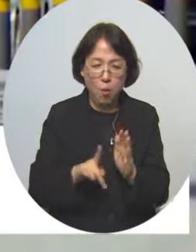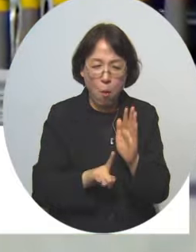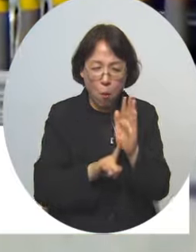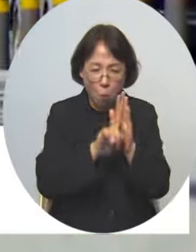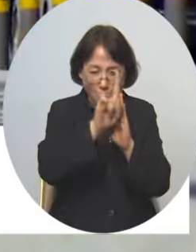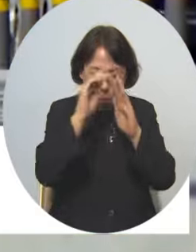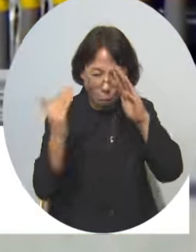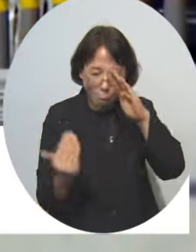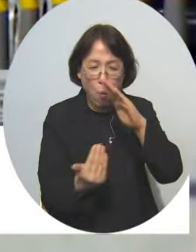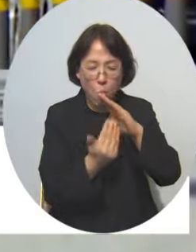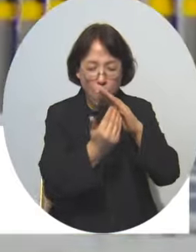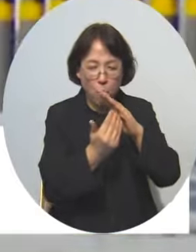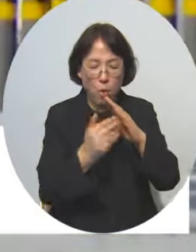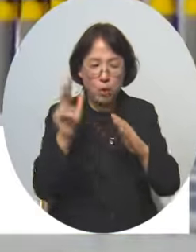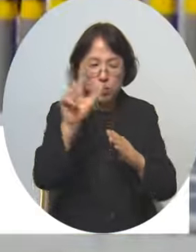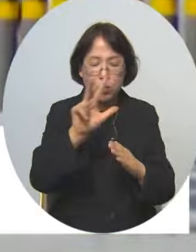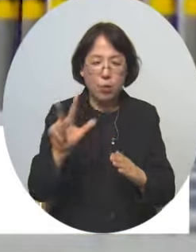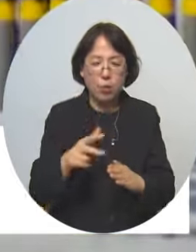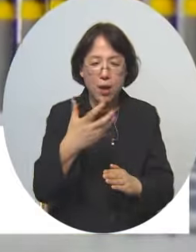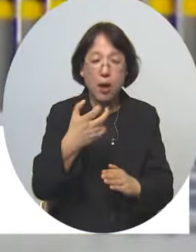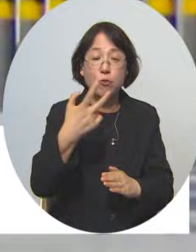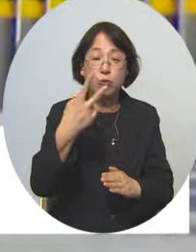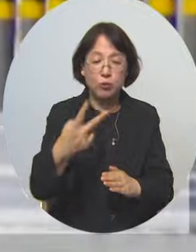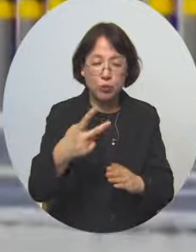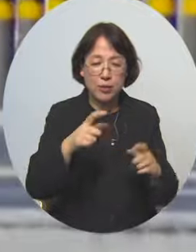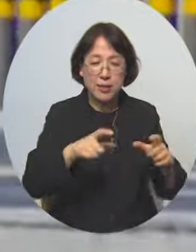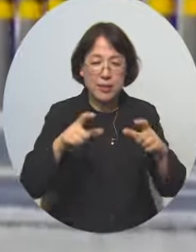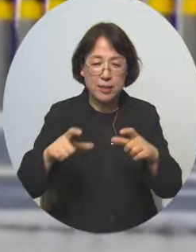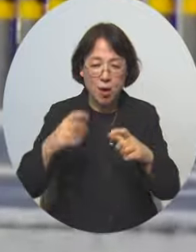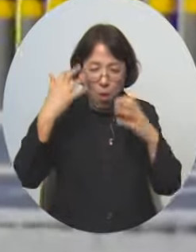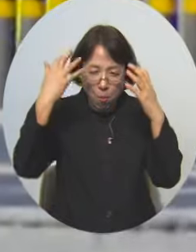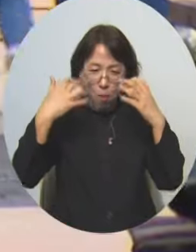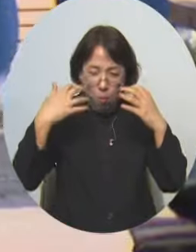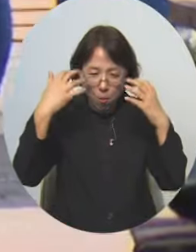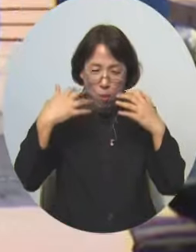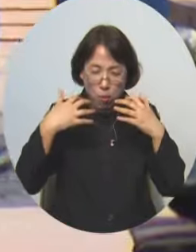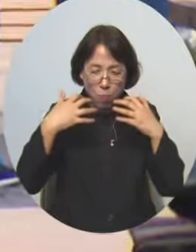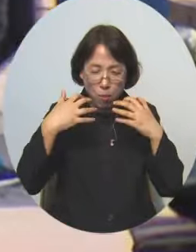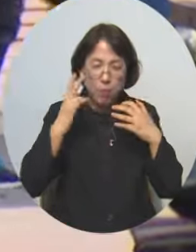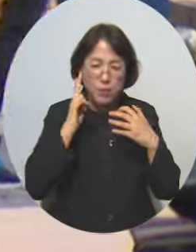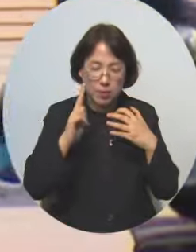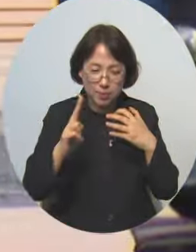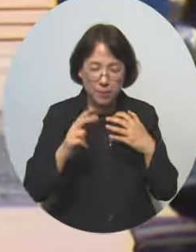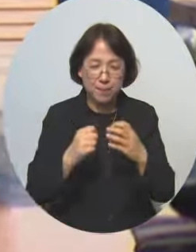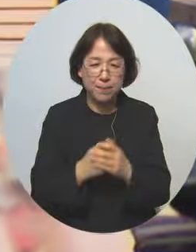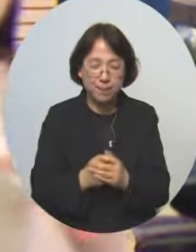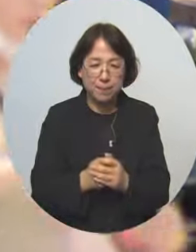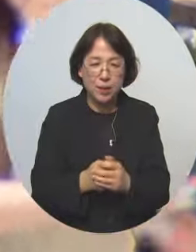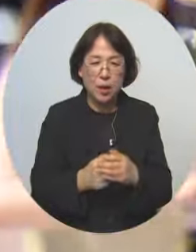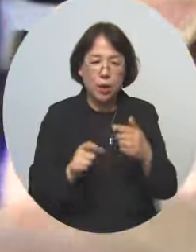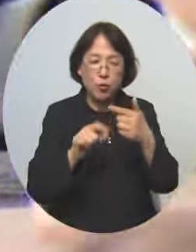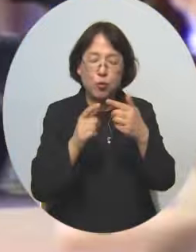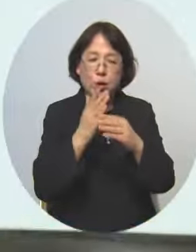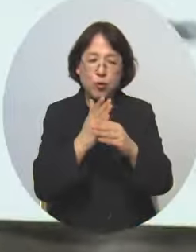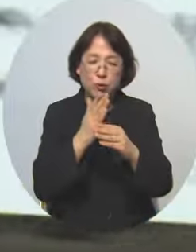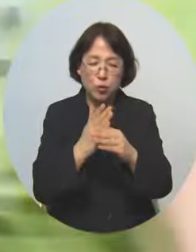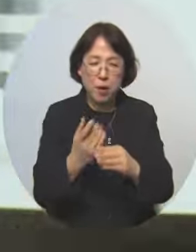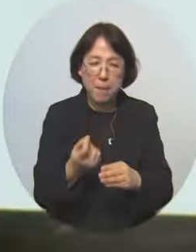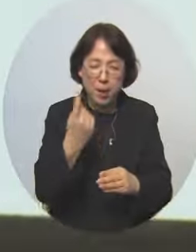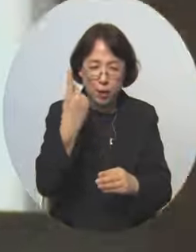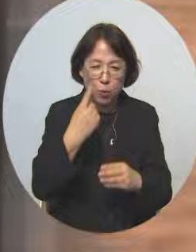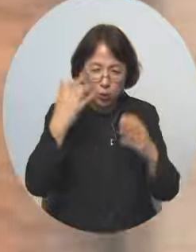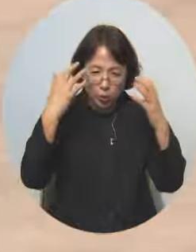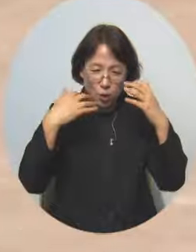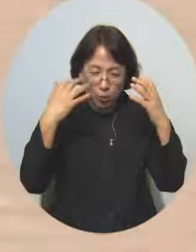기록하는 등 전국 92개 지역에 폭염특보가 내려졌습니다. 6월 중순에 찾아온 때이른 찜통더위에 시민들은 가만히 있어도